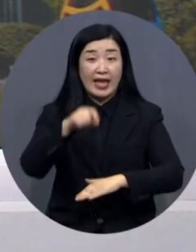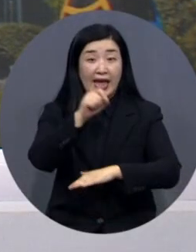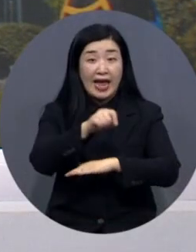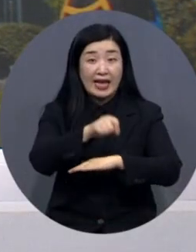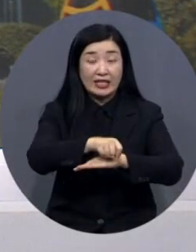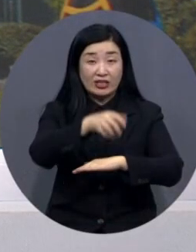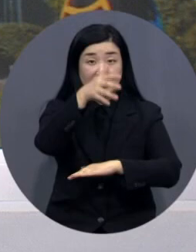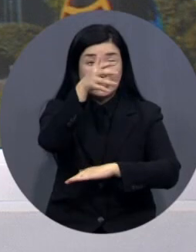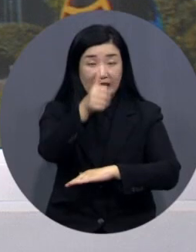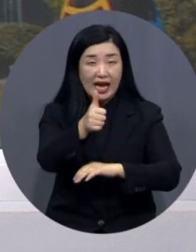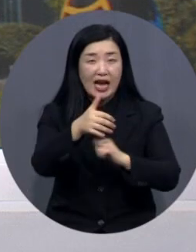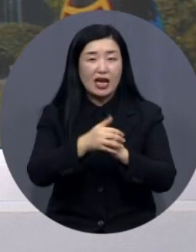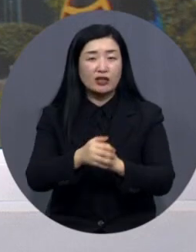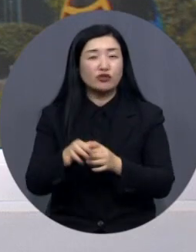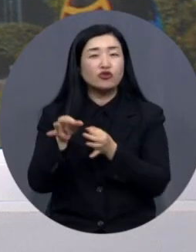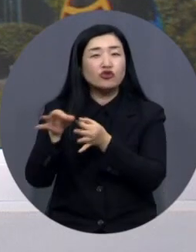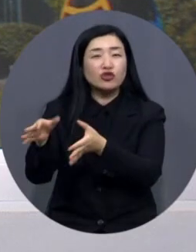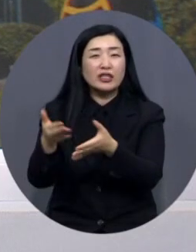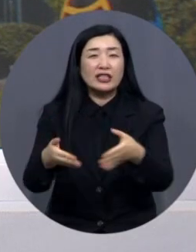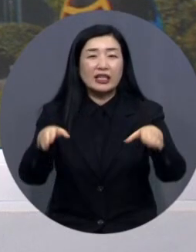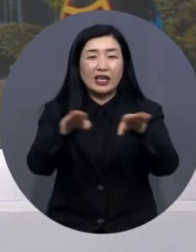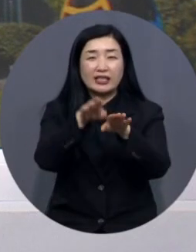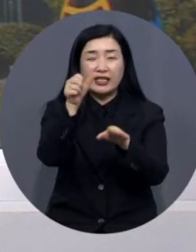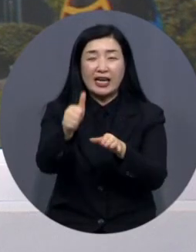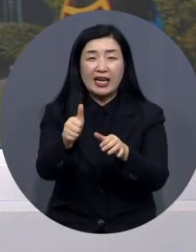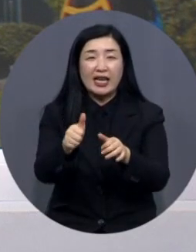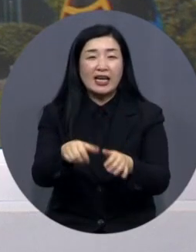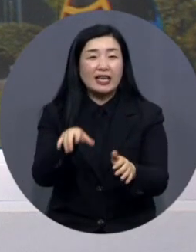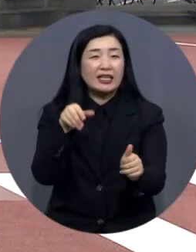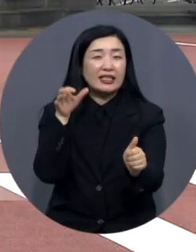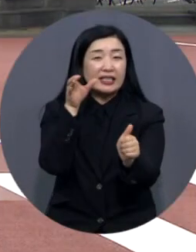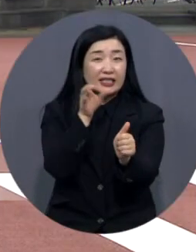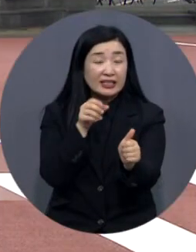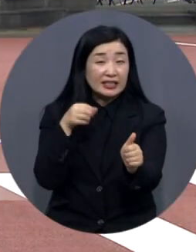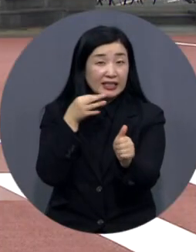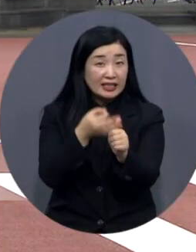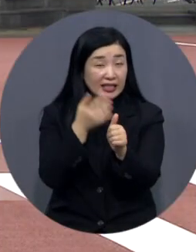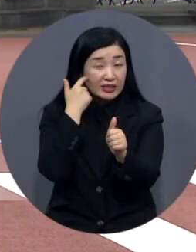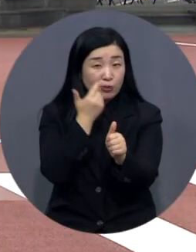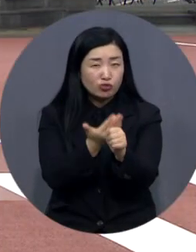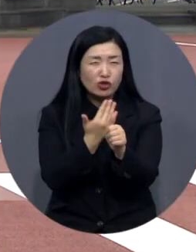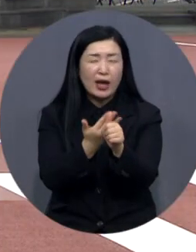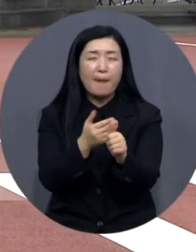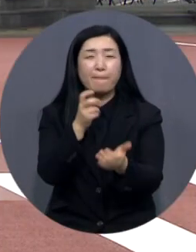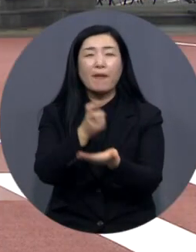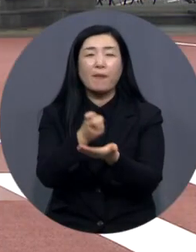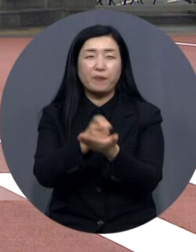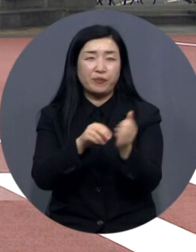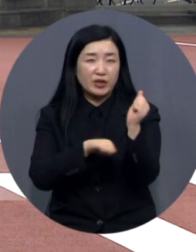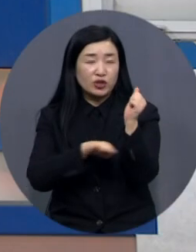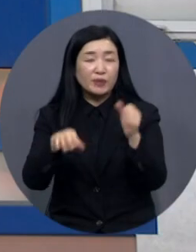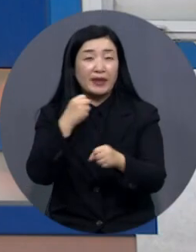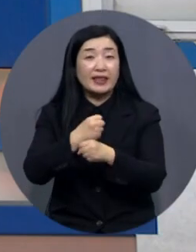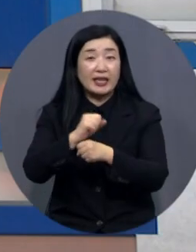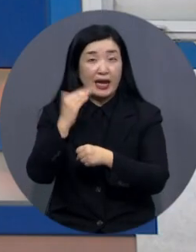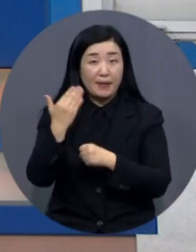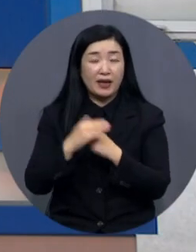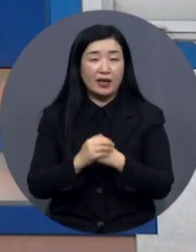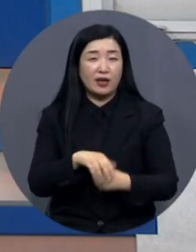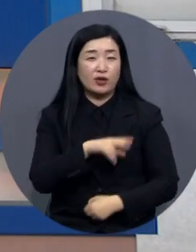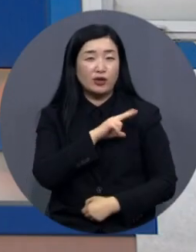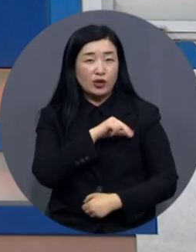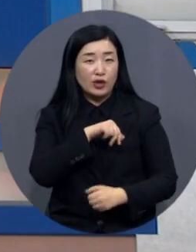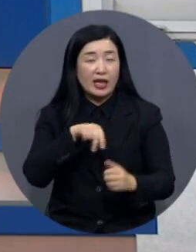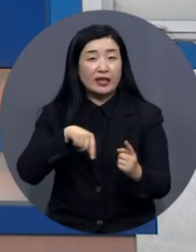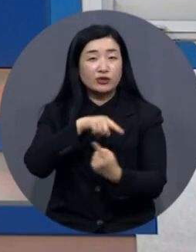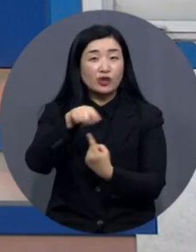행정시장과 지방공기업 출자 출연기관장의 인사청문회를 위한 법적인 근거가 마련될 것으로 보입니다. 제주도의회